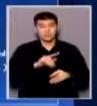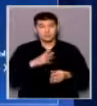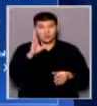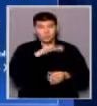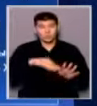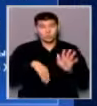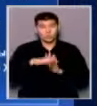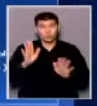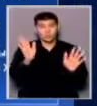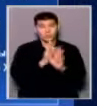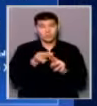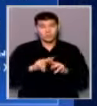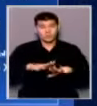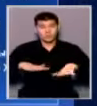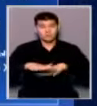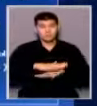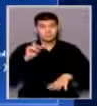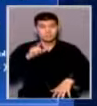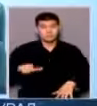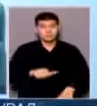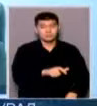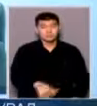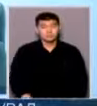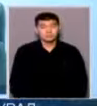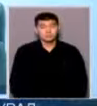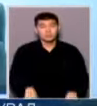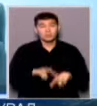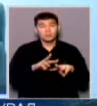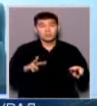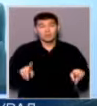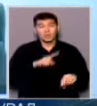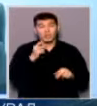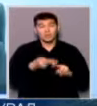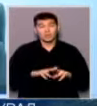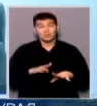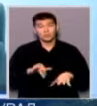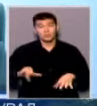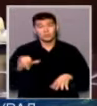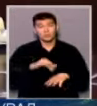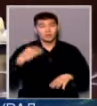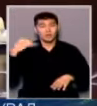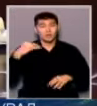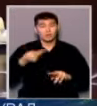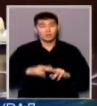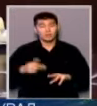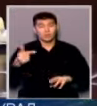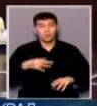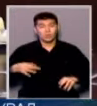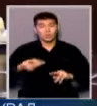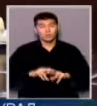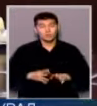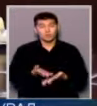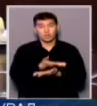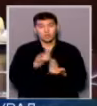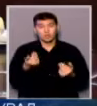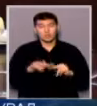позволят улучшить экологическое состояние реки Урал. Премьер-министр отметил, что в Западно-Казахстанской, Актюбинской, Атырауской областях